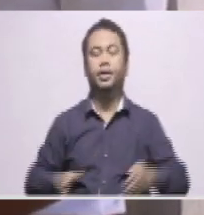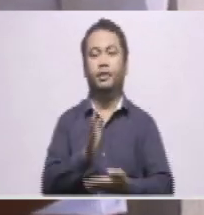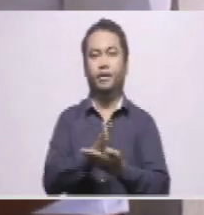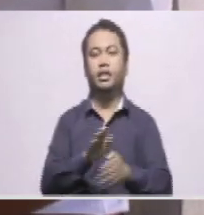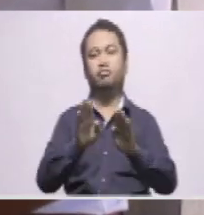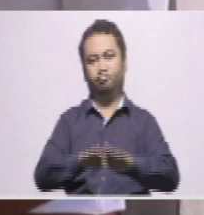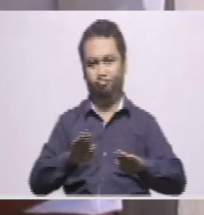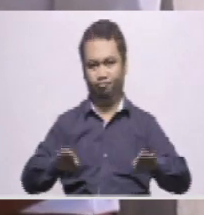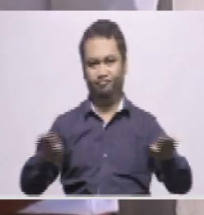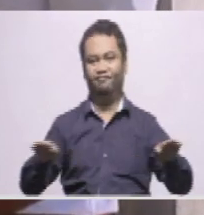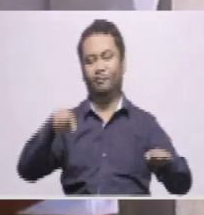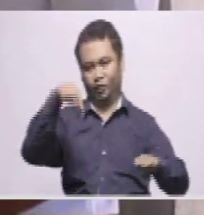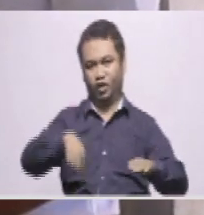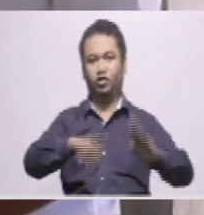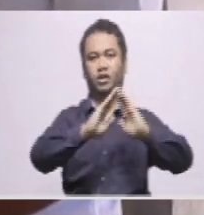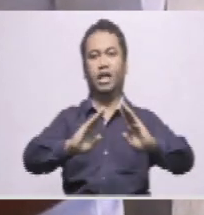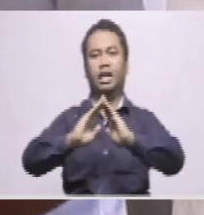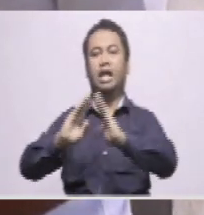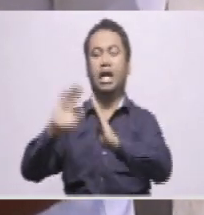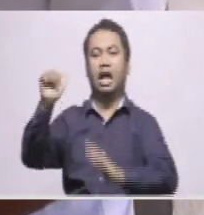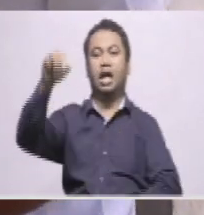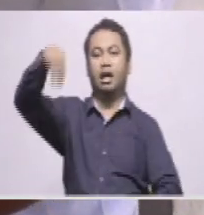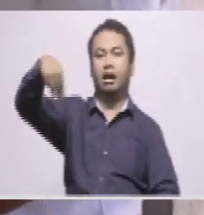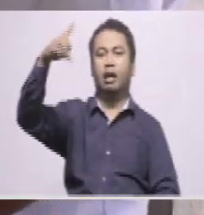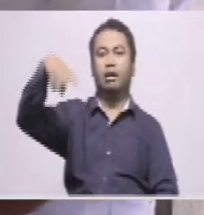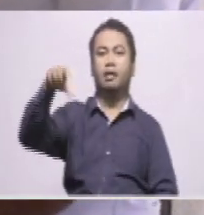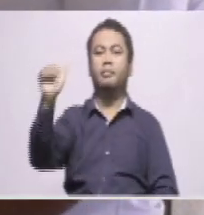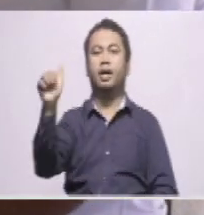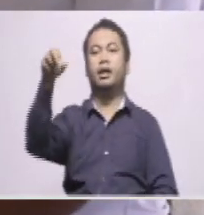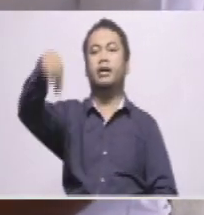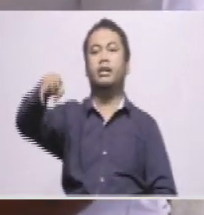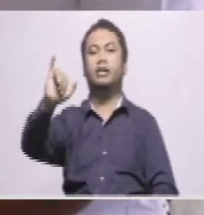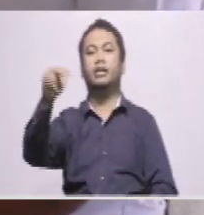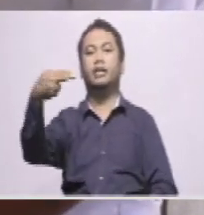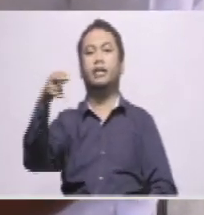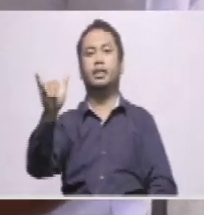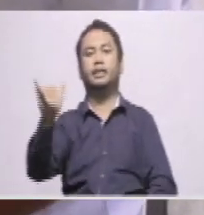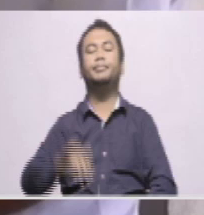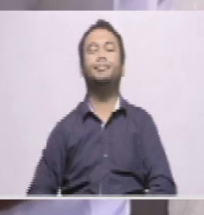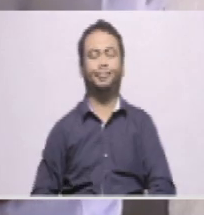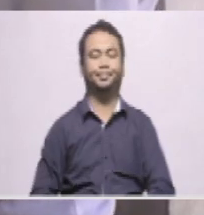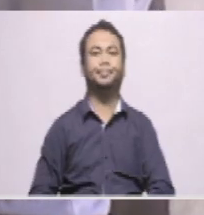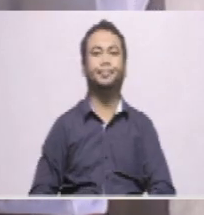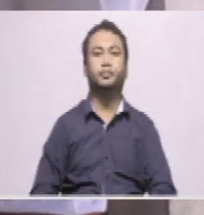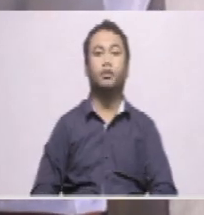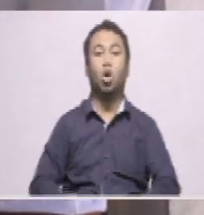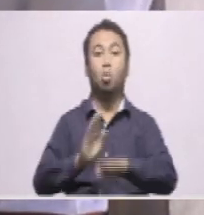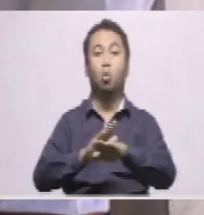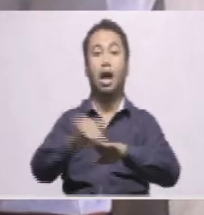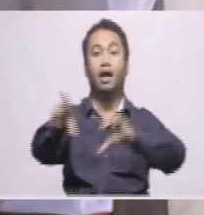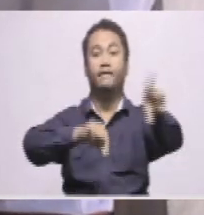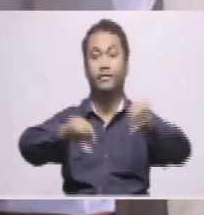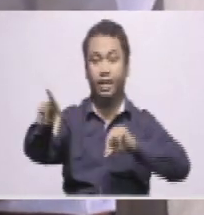sécurité ato anatiny tamin'tanàna ny distrika ny ampaniandrefana. Mahakasika ny resaka hoe fifidianana dia